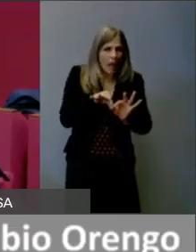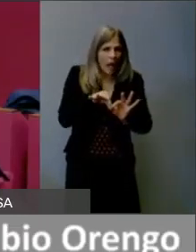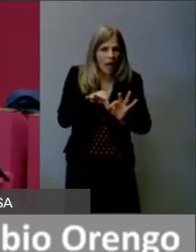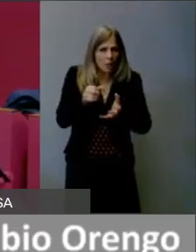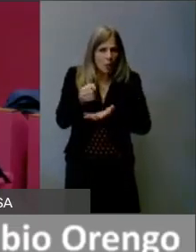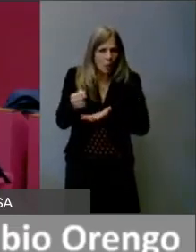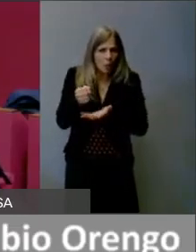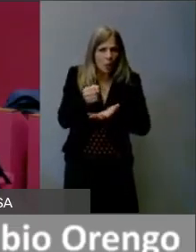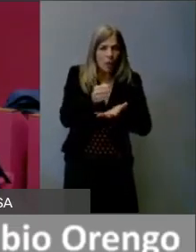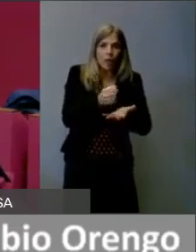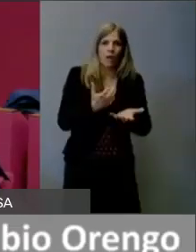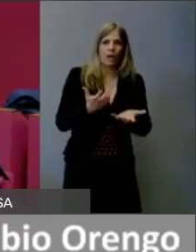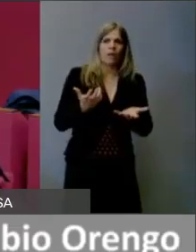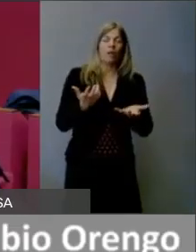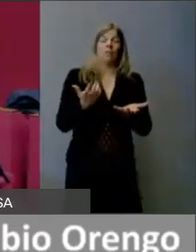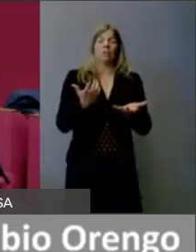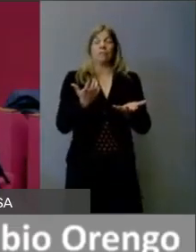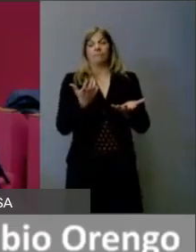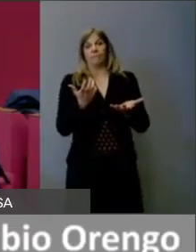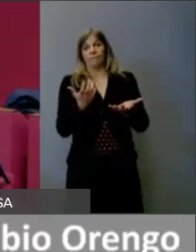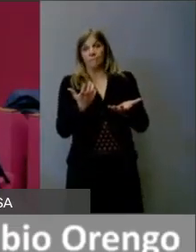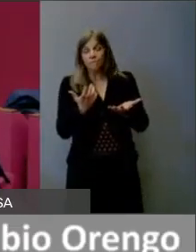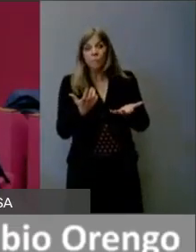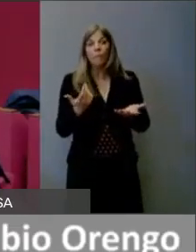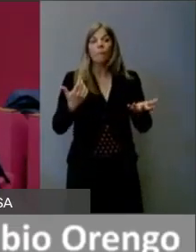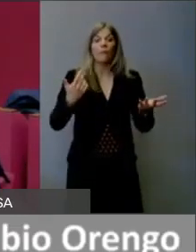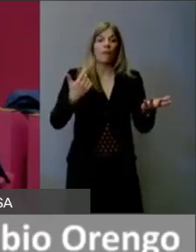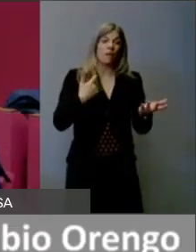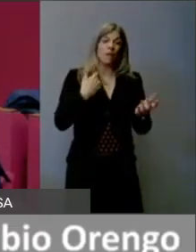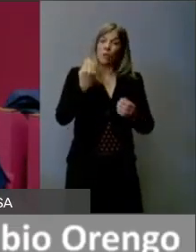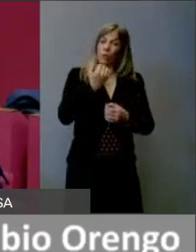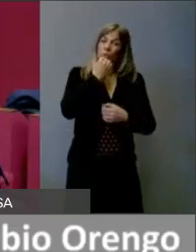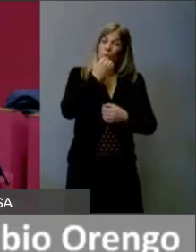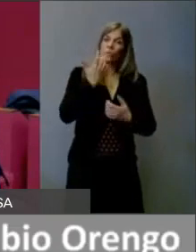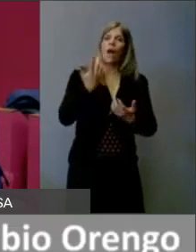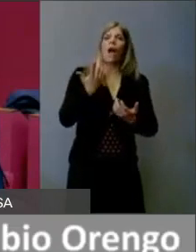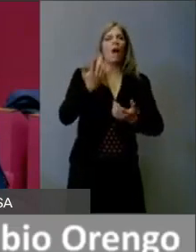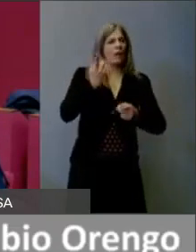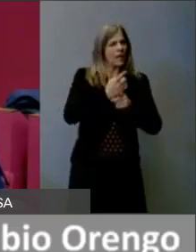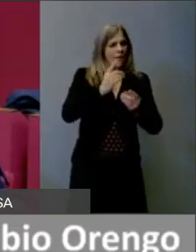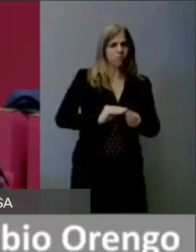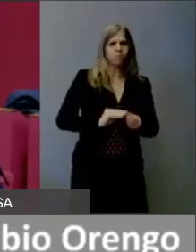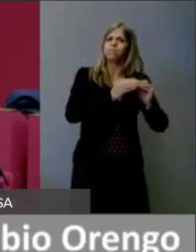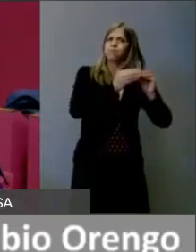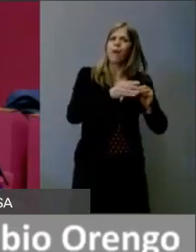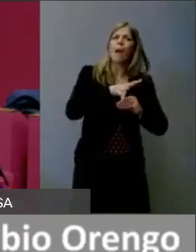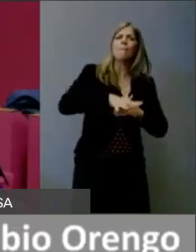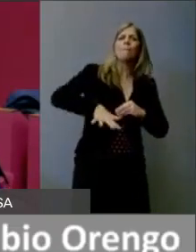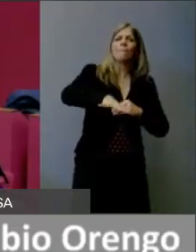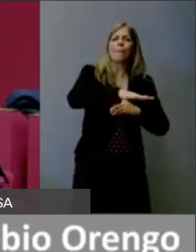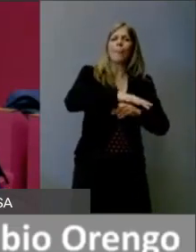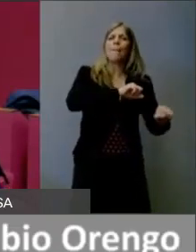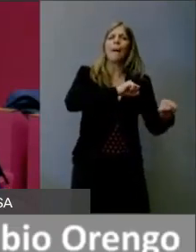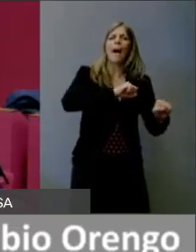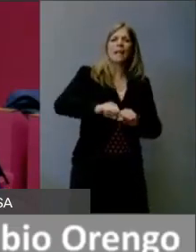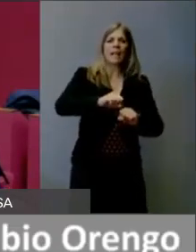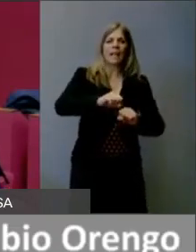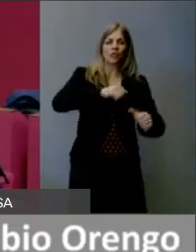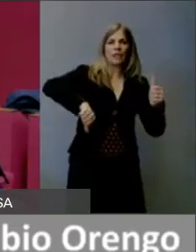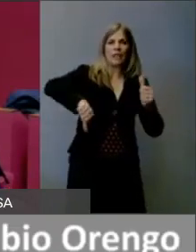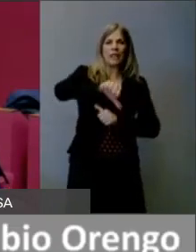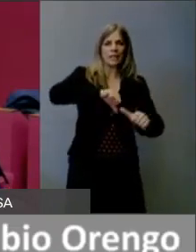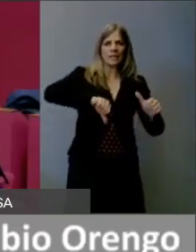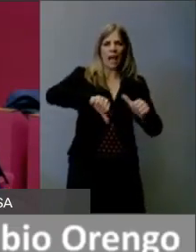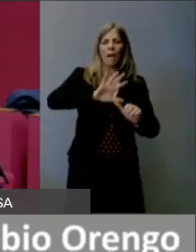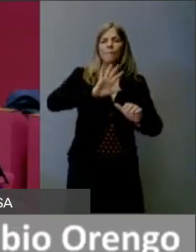il collega Giordano. Allora, è giustificato che il pubblico interesse per un parcheggio di interscambio e una palazzina a servizio? È giustificato? Io